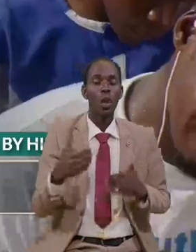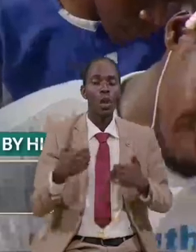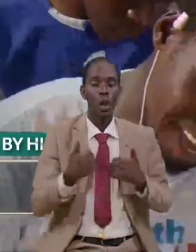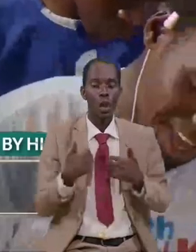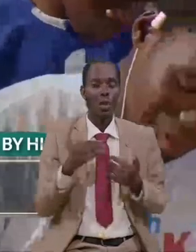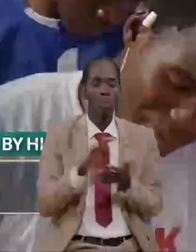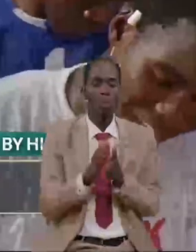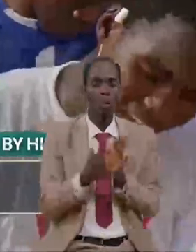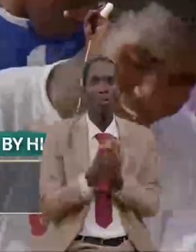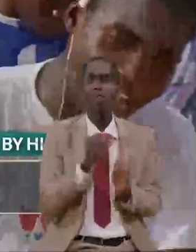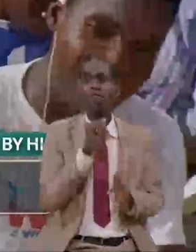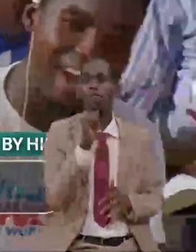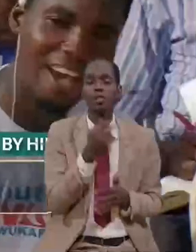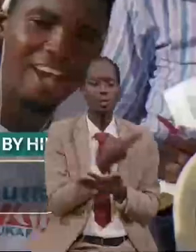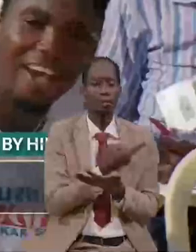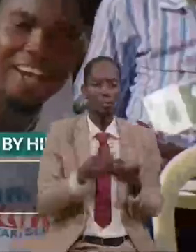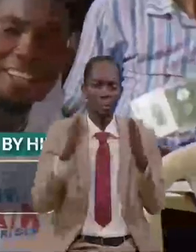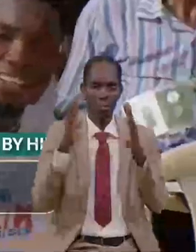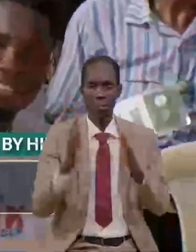Ton échec est du passé.